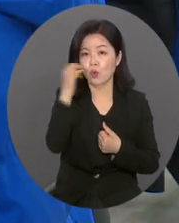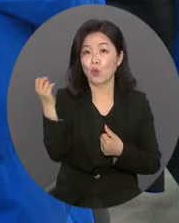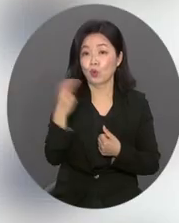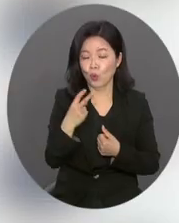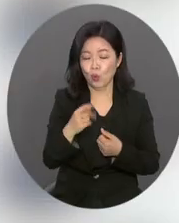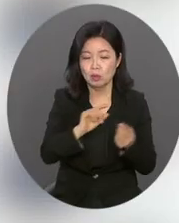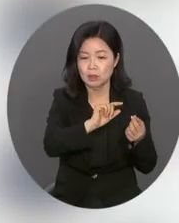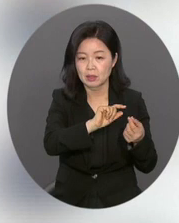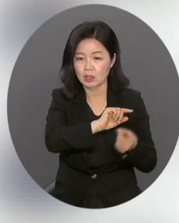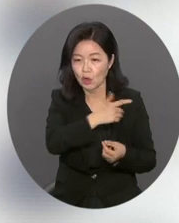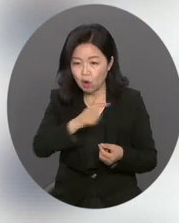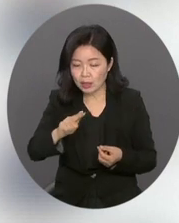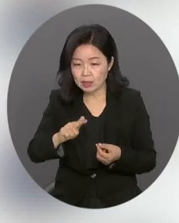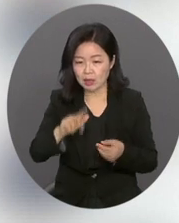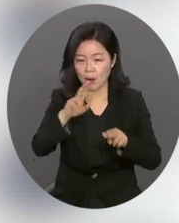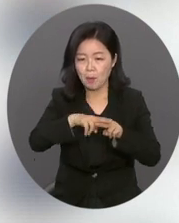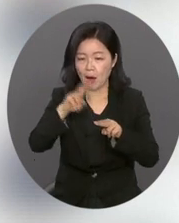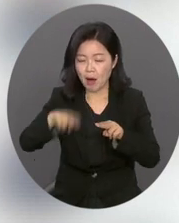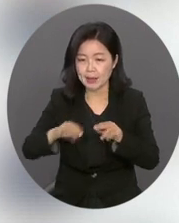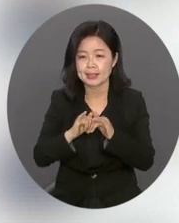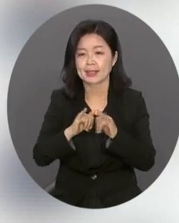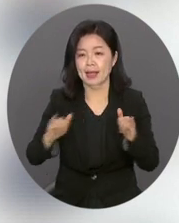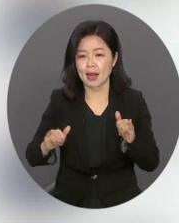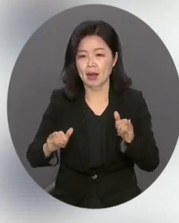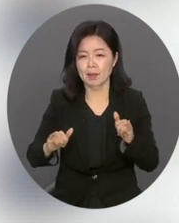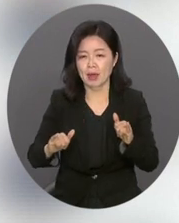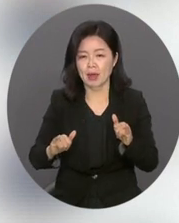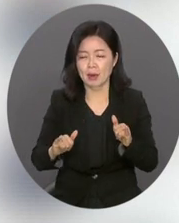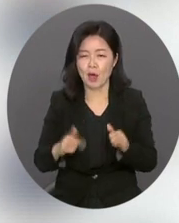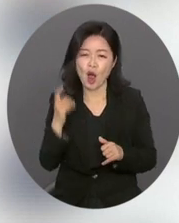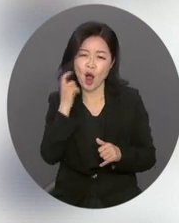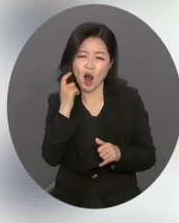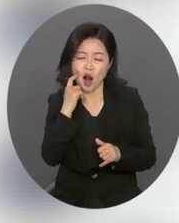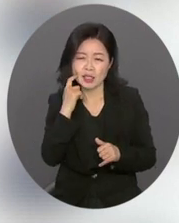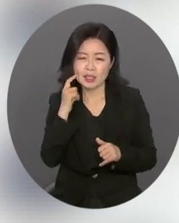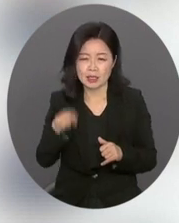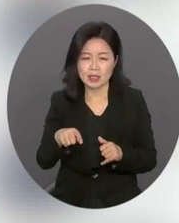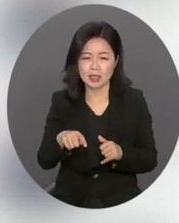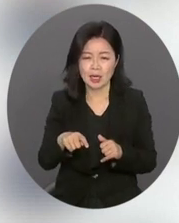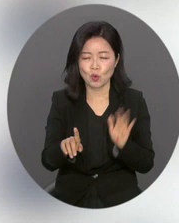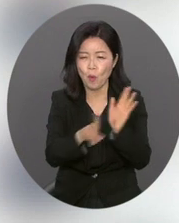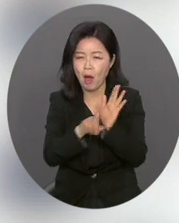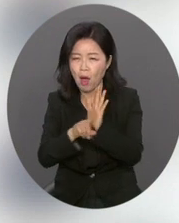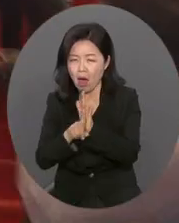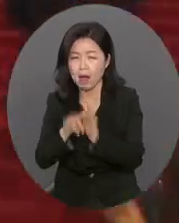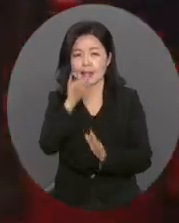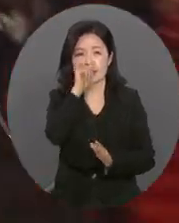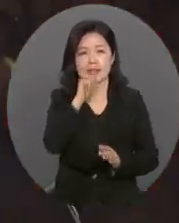각종 커뮤니티에는 낙선 명단이라는 제목의 확인되지 않은 이탈표 주정 국회의원들의 명단이 나돌기도